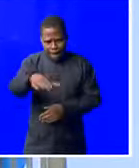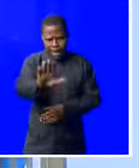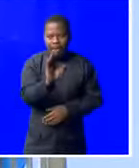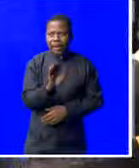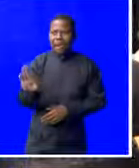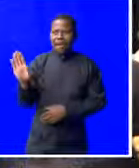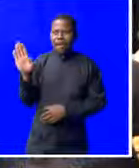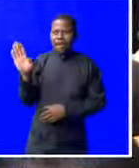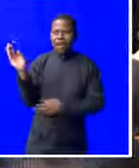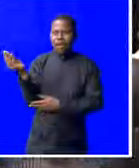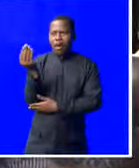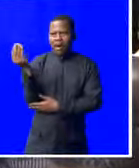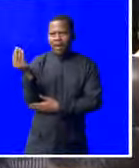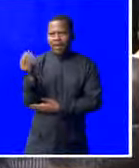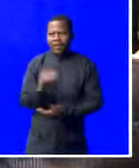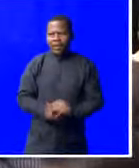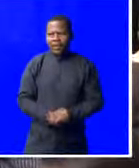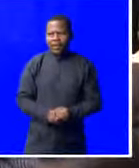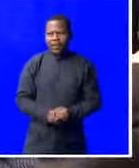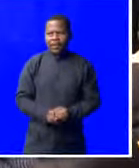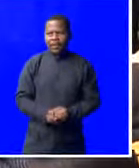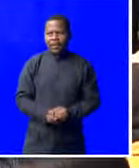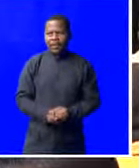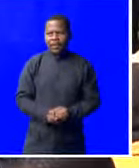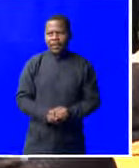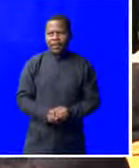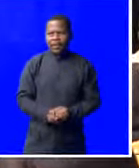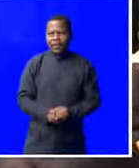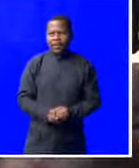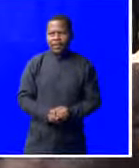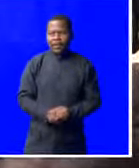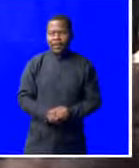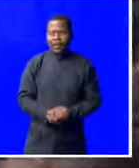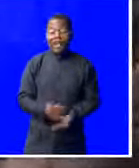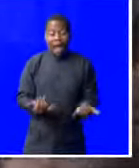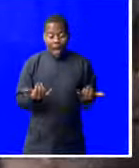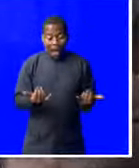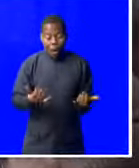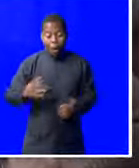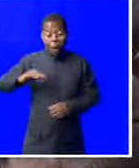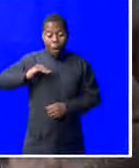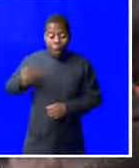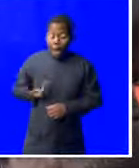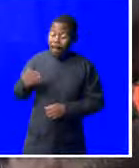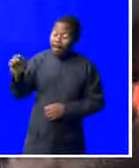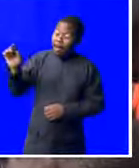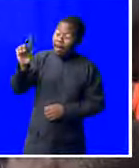waphakathi bayethu ungakaphenduli nkosi buya ma buya ma kutawubuta